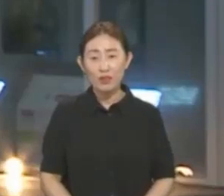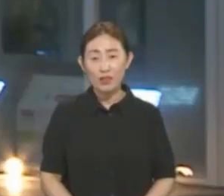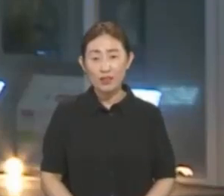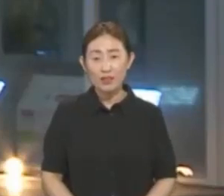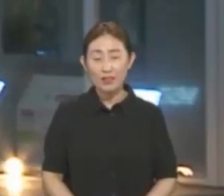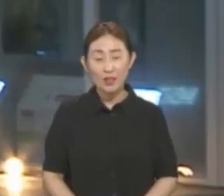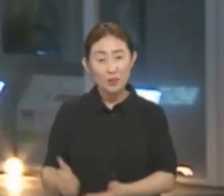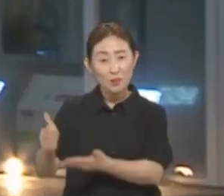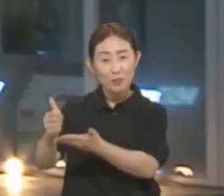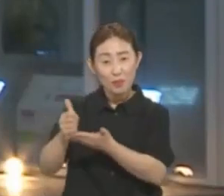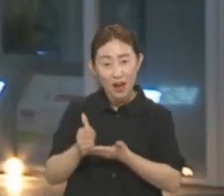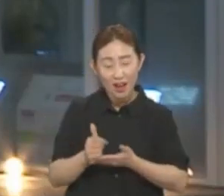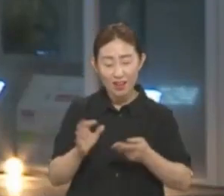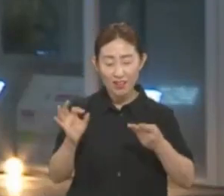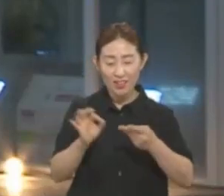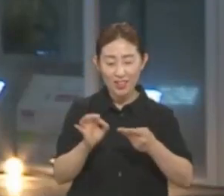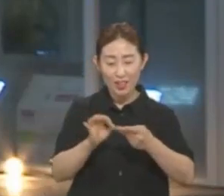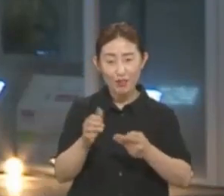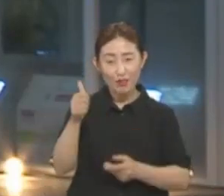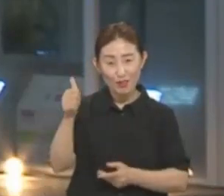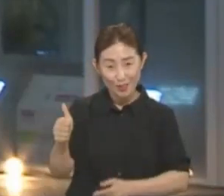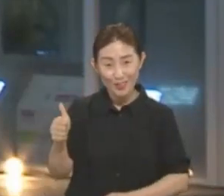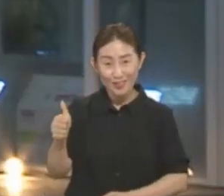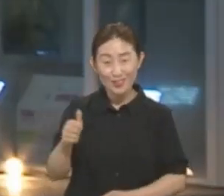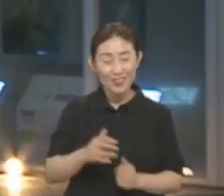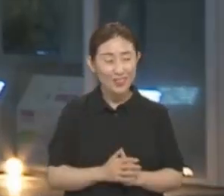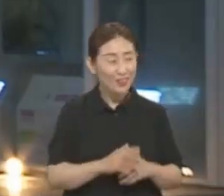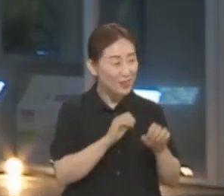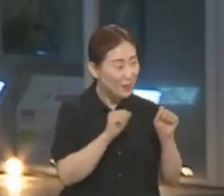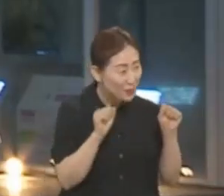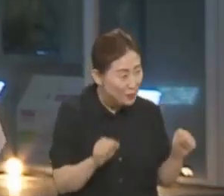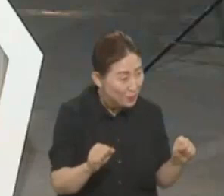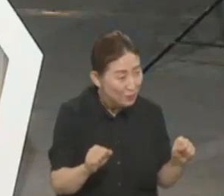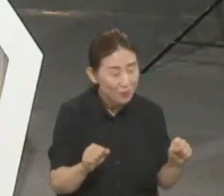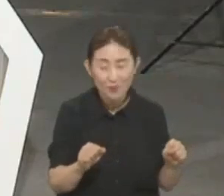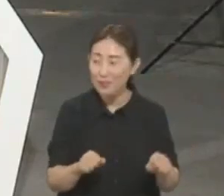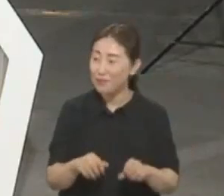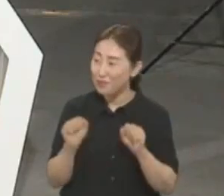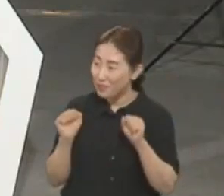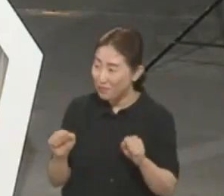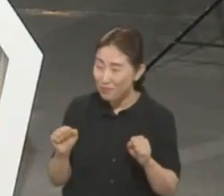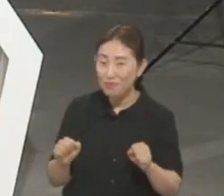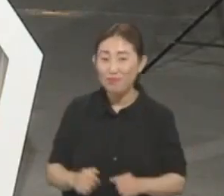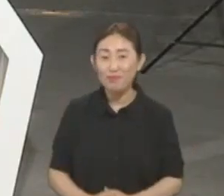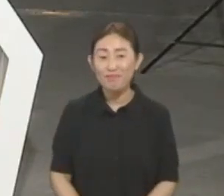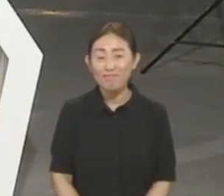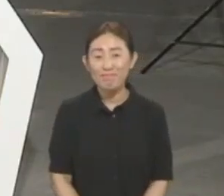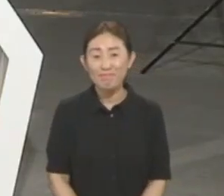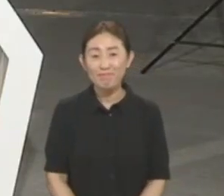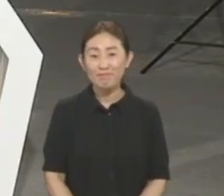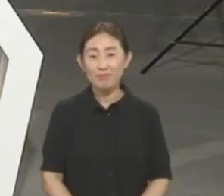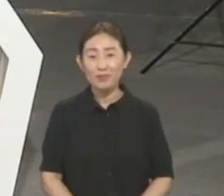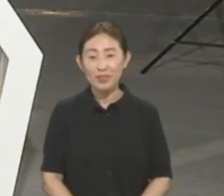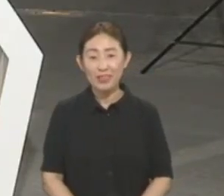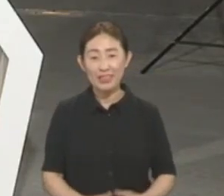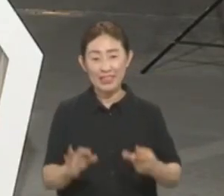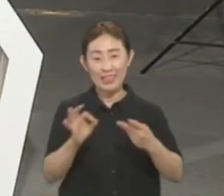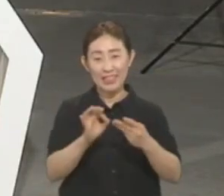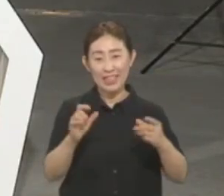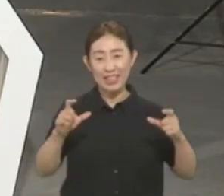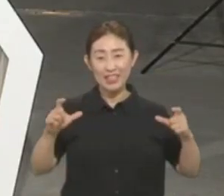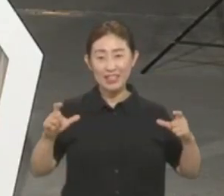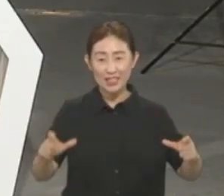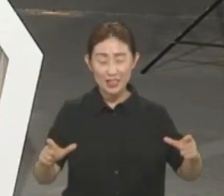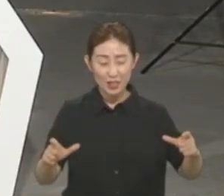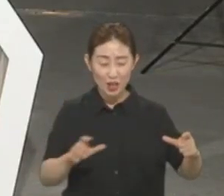네, 지금 이 자리에 가세로 태안군수 나와 계십니다. 군수님 어서 오십시오. 네, 감사합니다. 가세로입니다. 네. 이 태안의